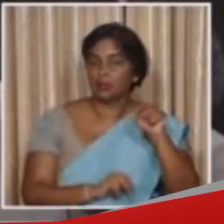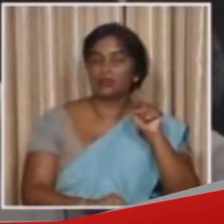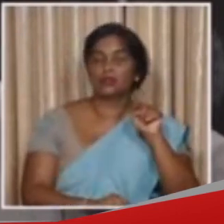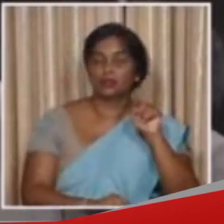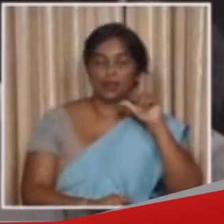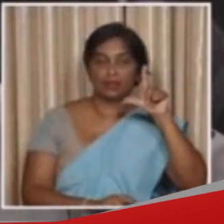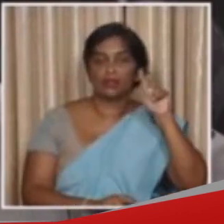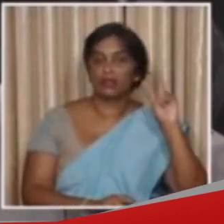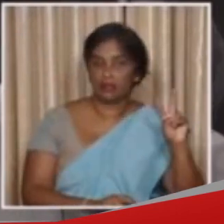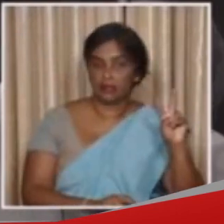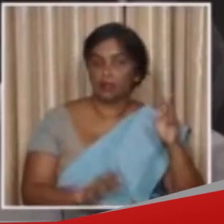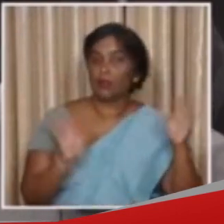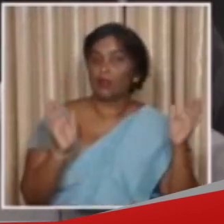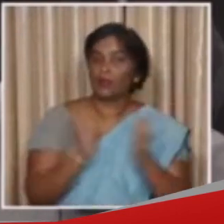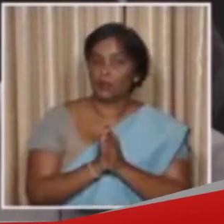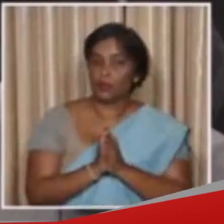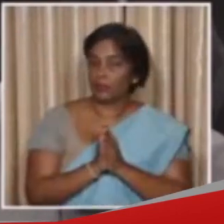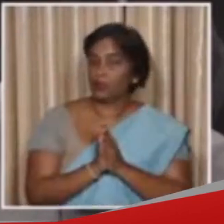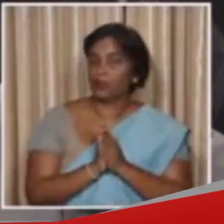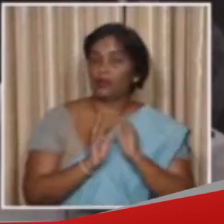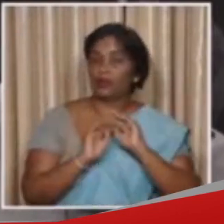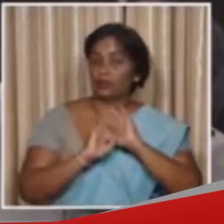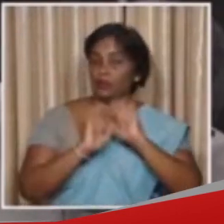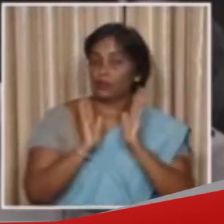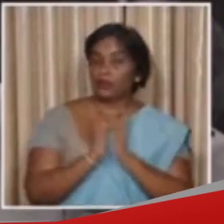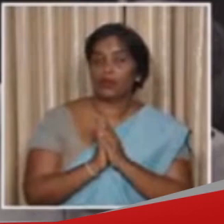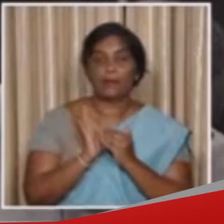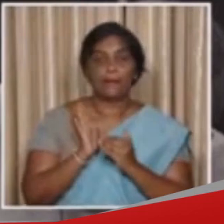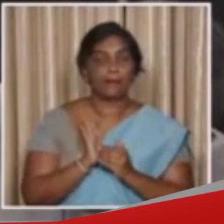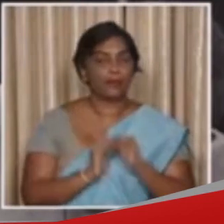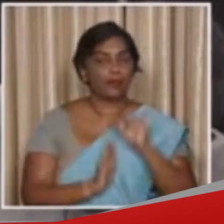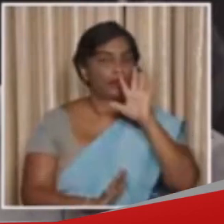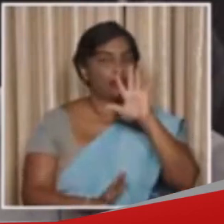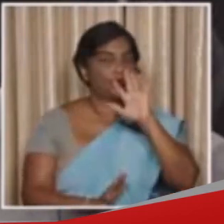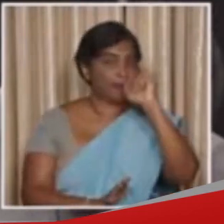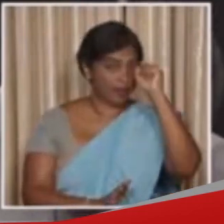7,456.72 එකතුව මුළු ගණන රුපියල් මිලියන